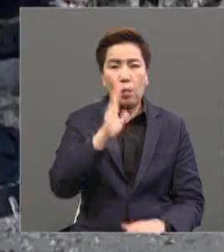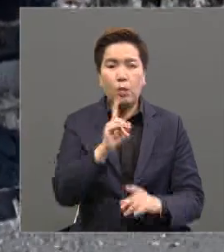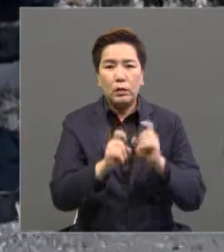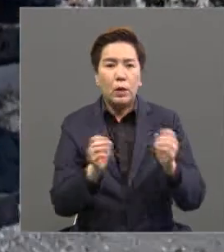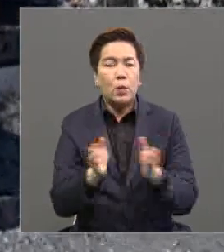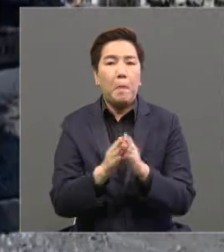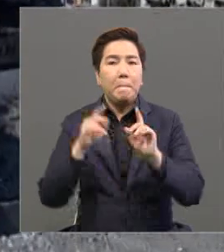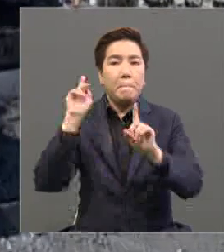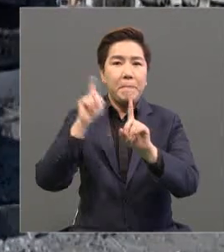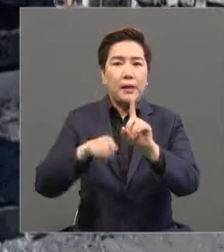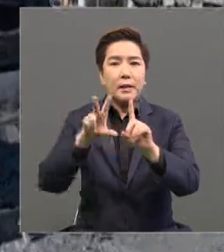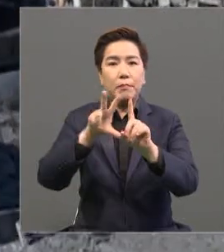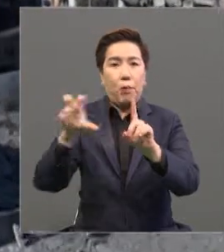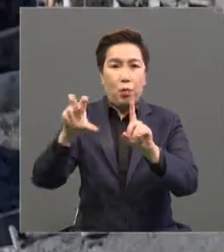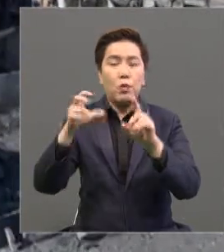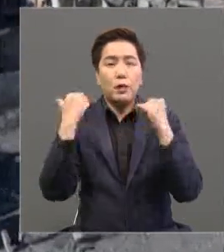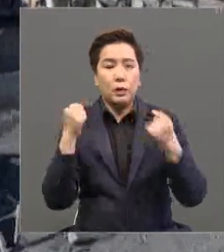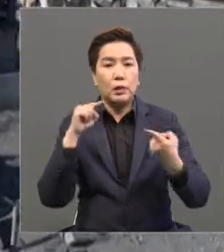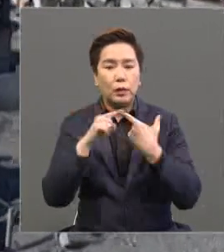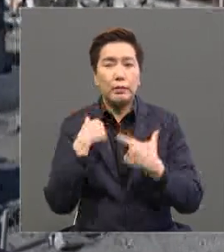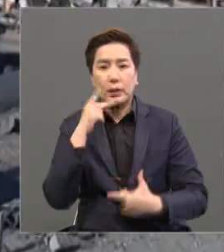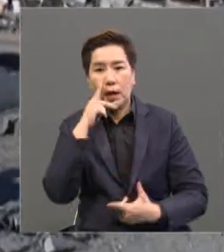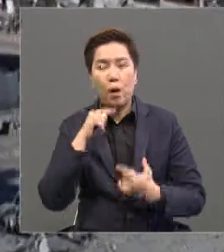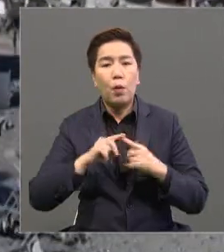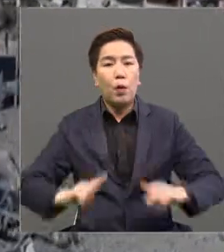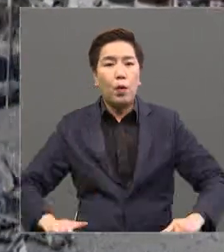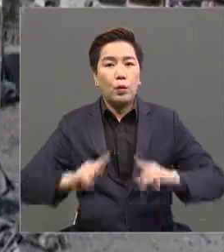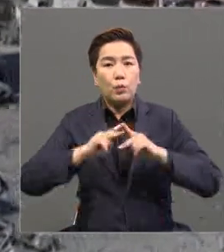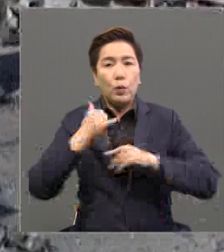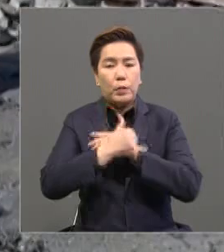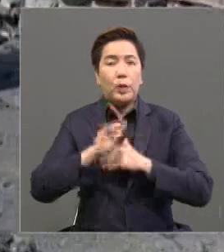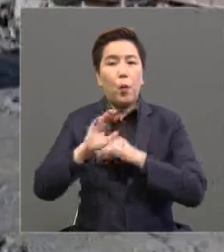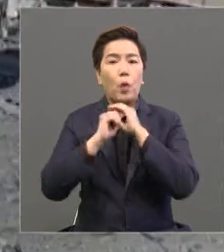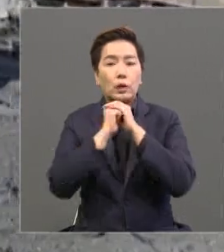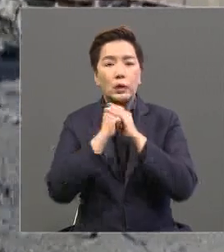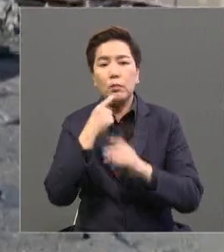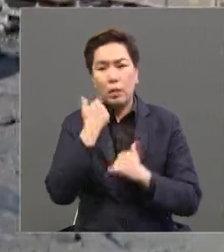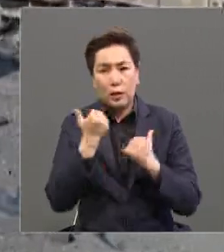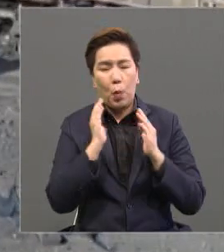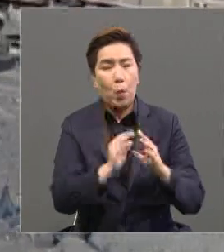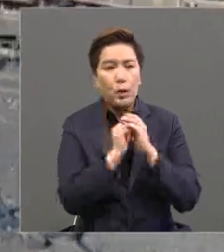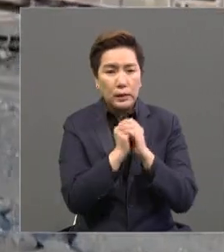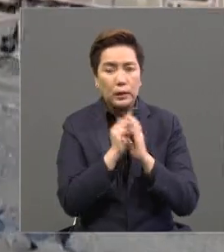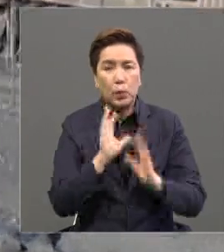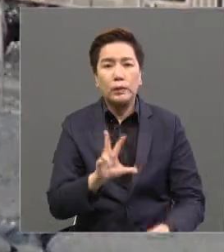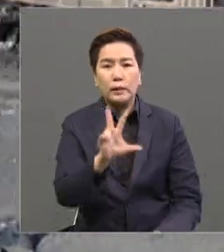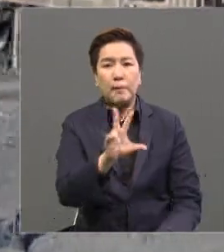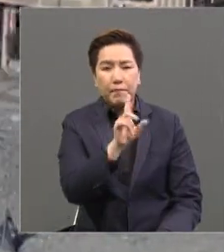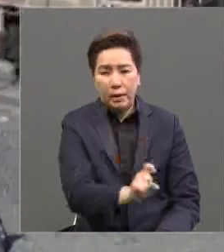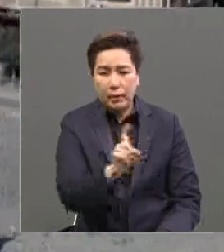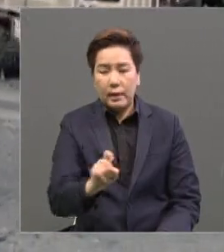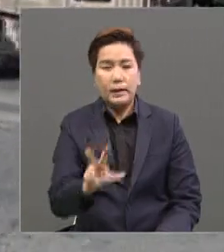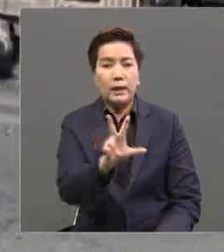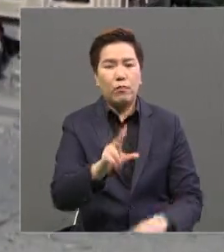เพิ่มขึ้นเป็นกว่า 1,300คนและมีแถลงการณ์จากกระทรวงการต่างประเทศของจีนว่ามีชาวจีน 3คนเสีย